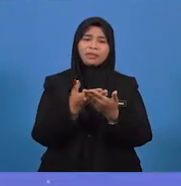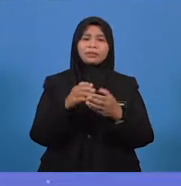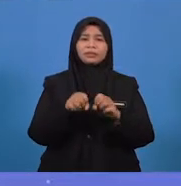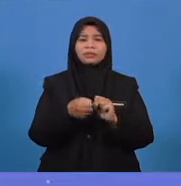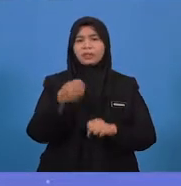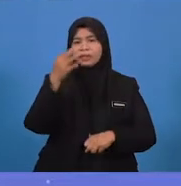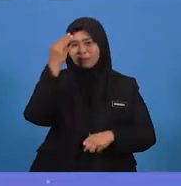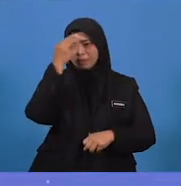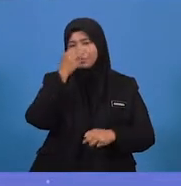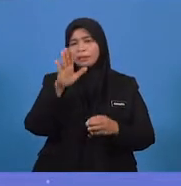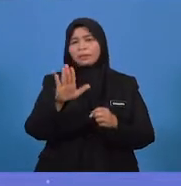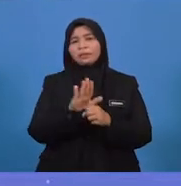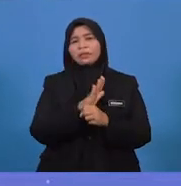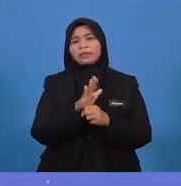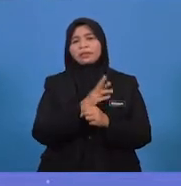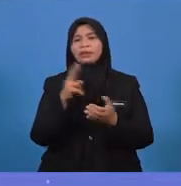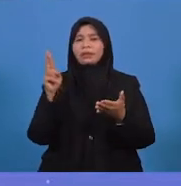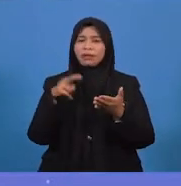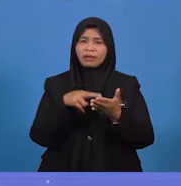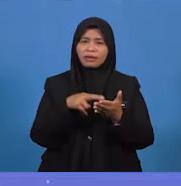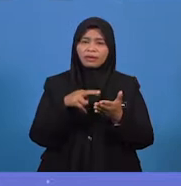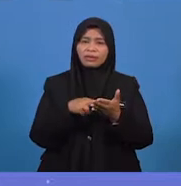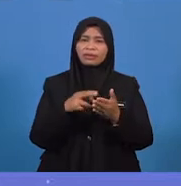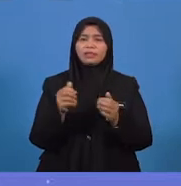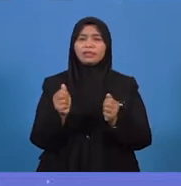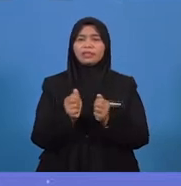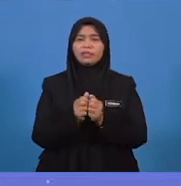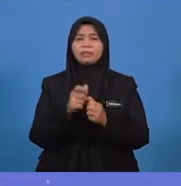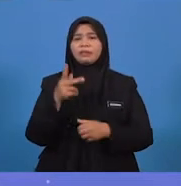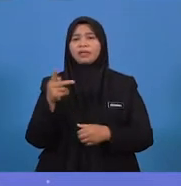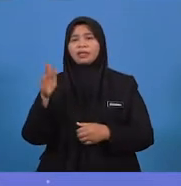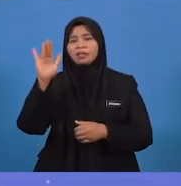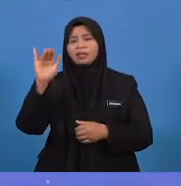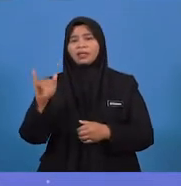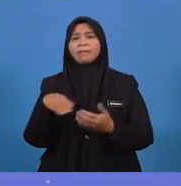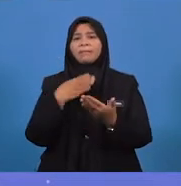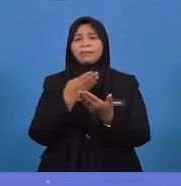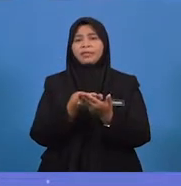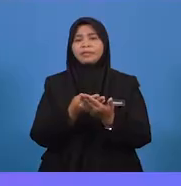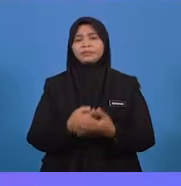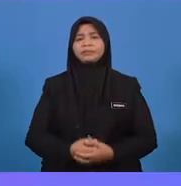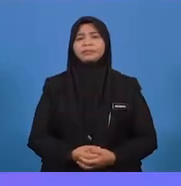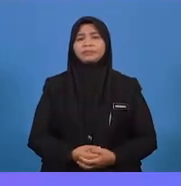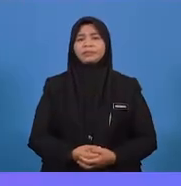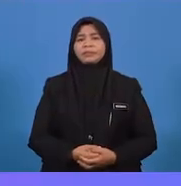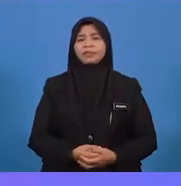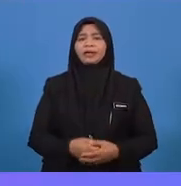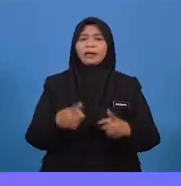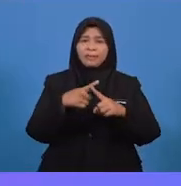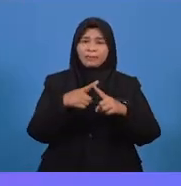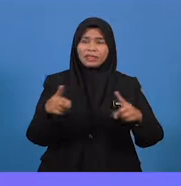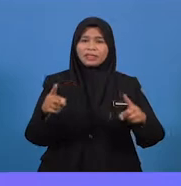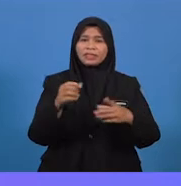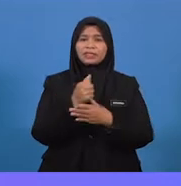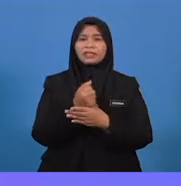malaikat memenuhkan rekod kehidupan kita dengan perkara-perkara kebaikan.